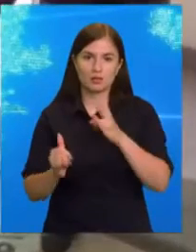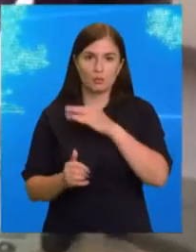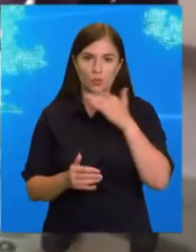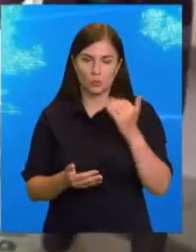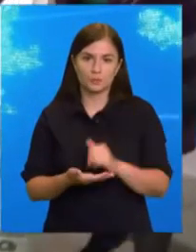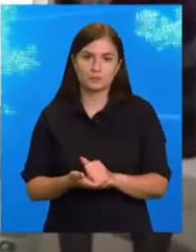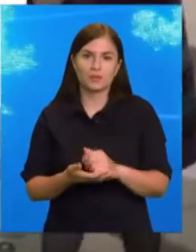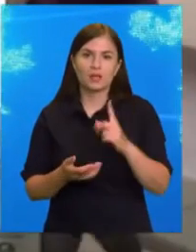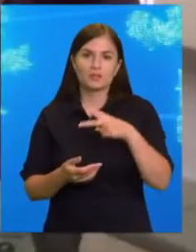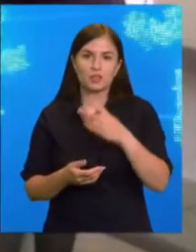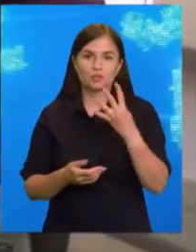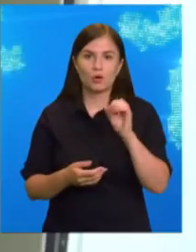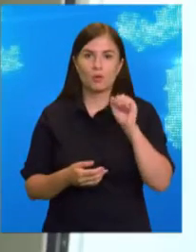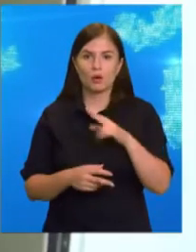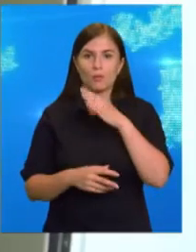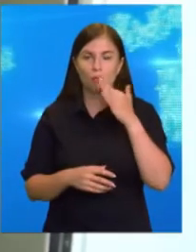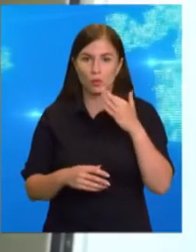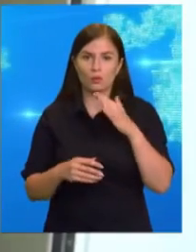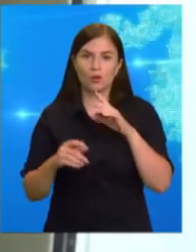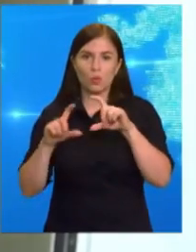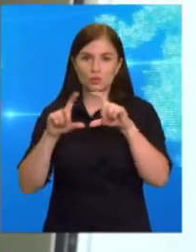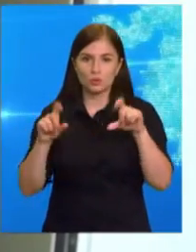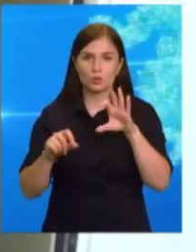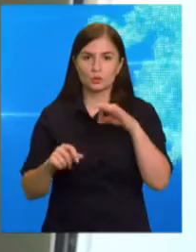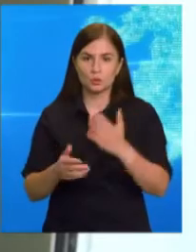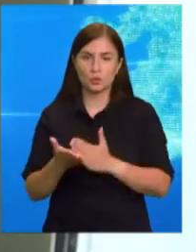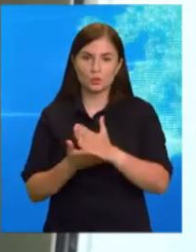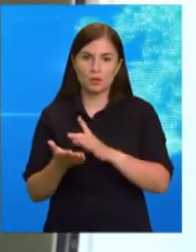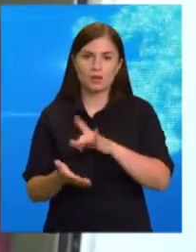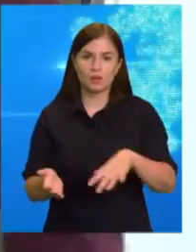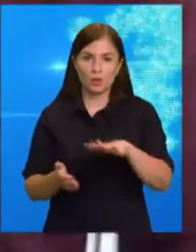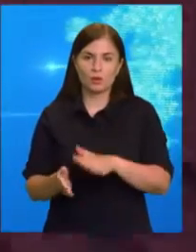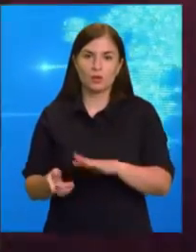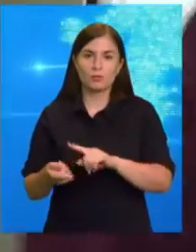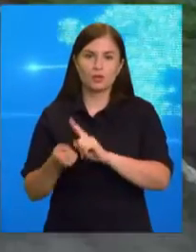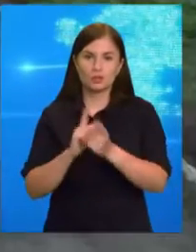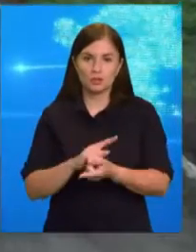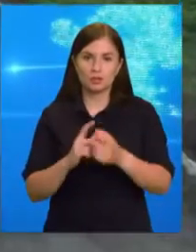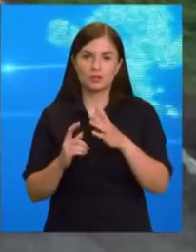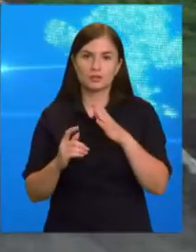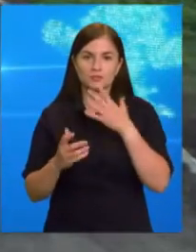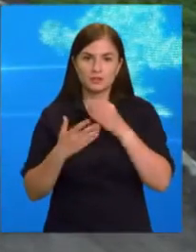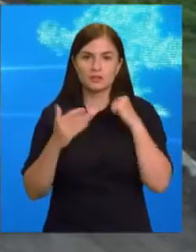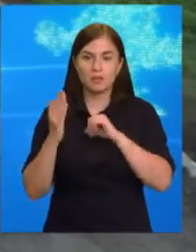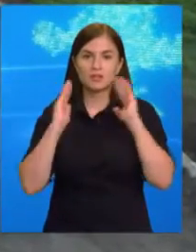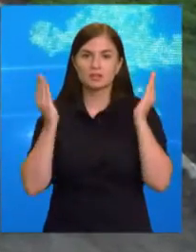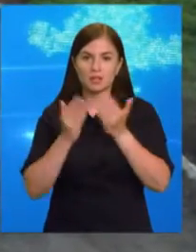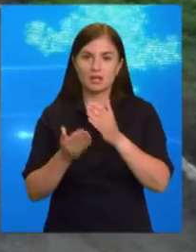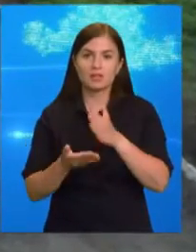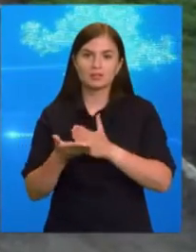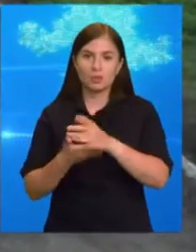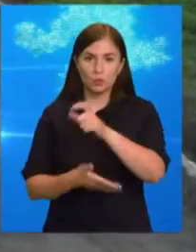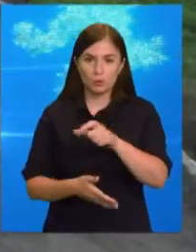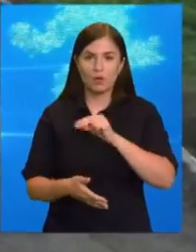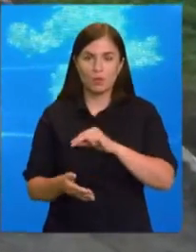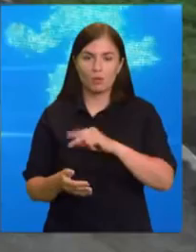С 24 апреля многие учреждения соцслужбы региона перешли в режим превентивной самоизоляции. То есть сотрудники работают там в